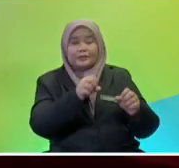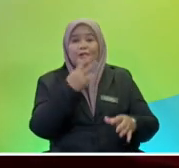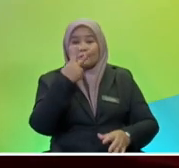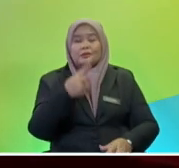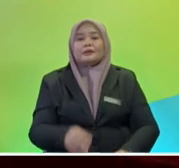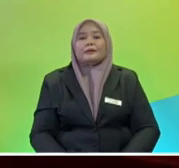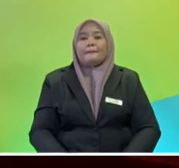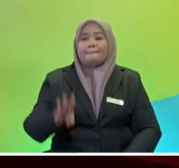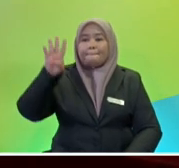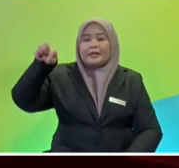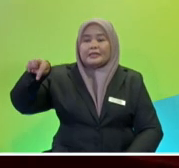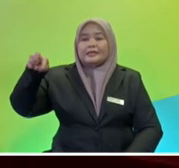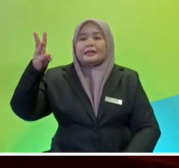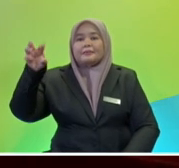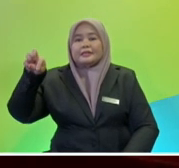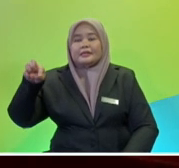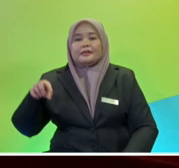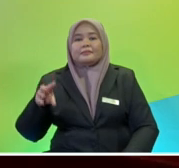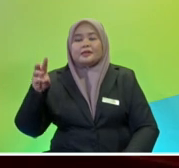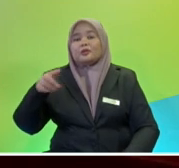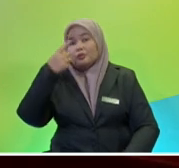4.16 adalah sgs